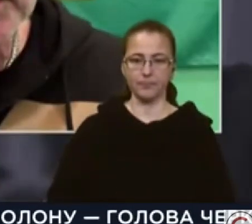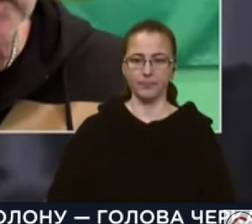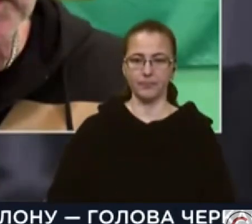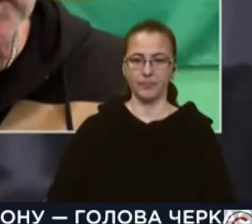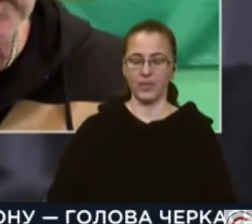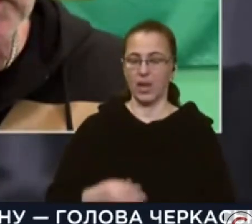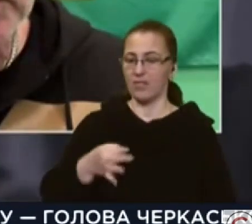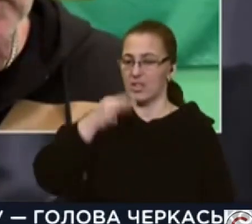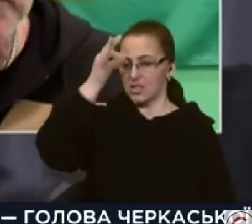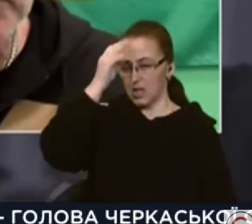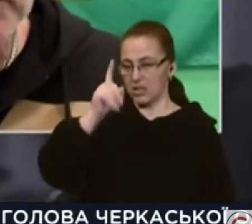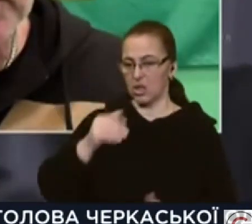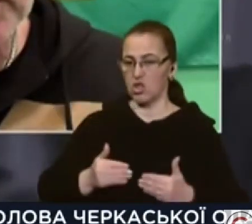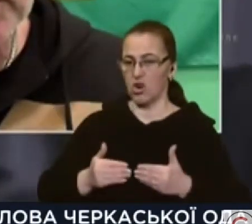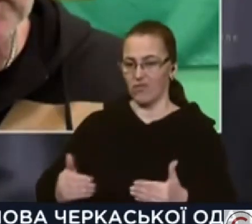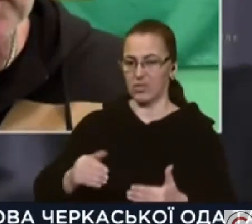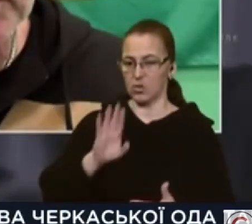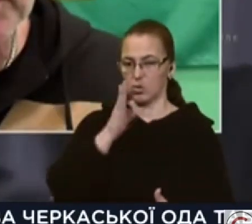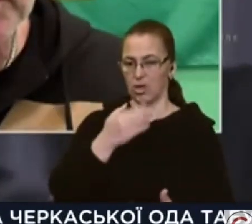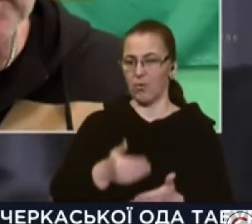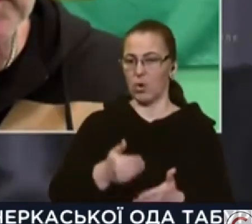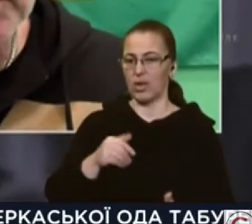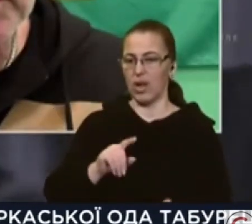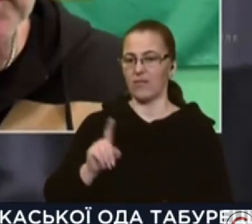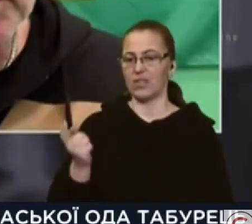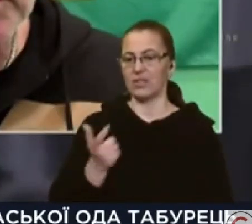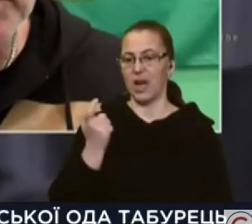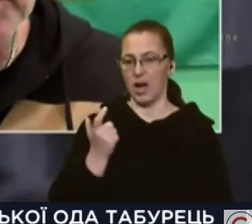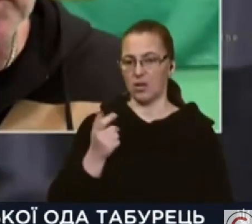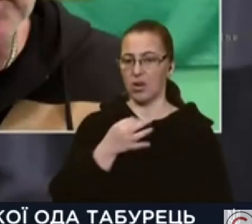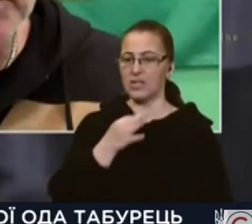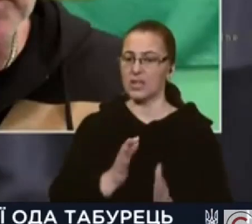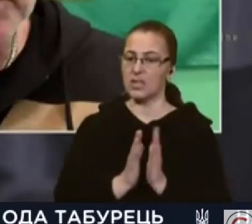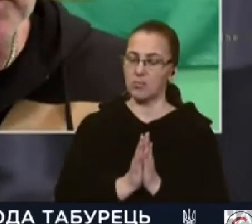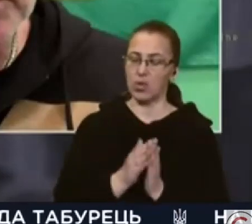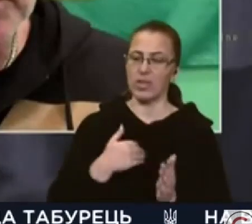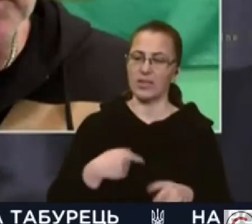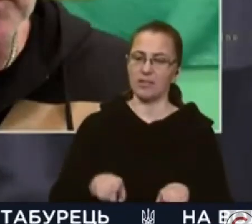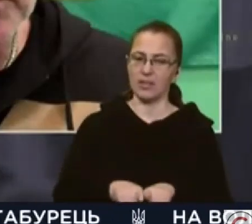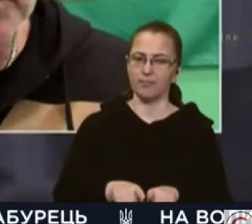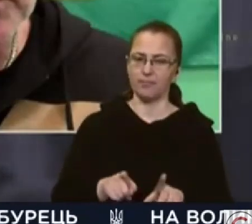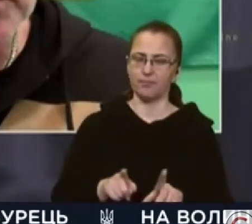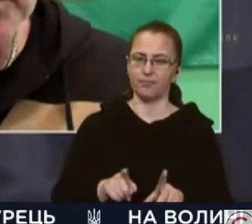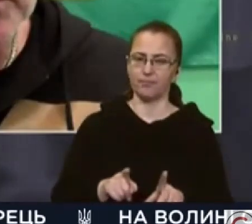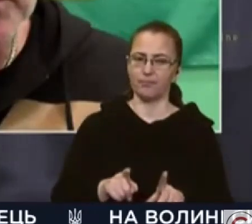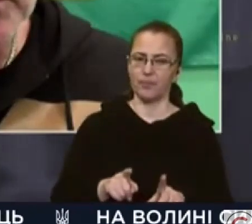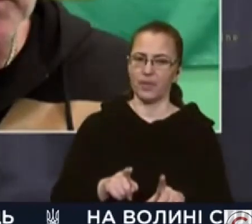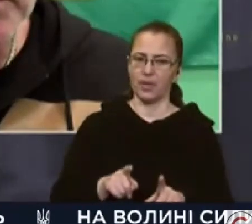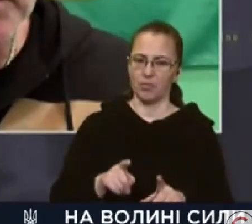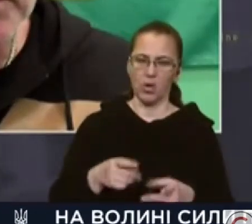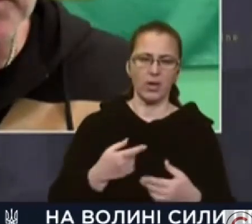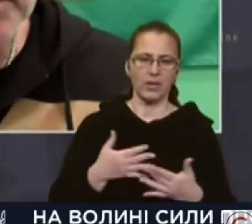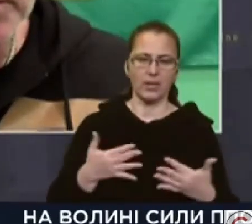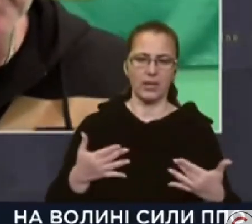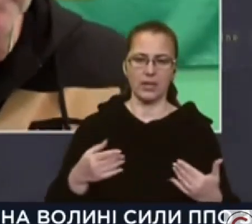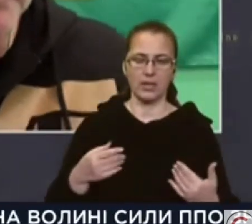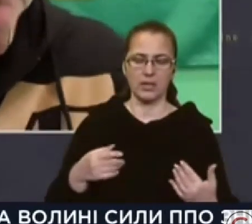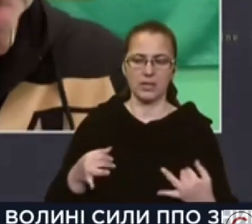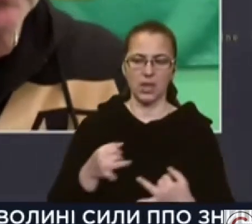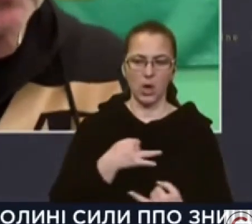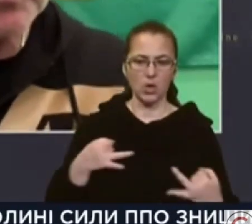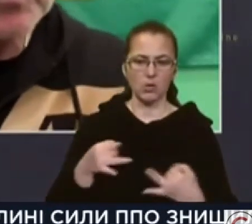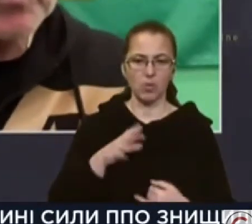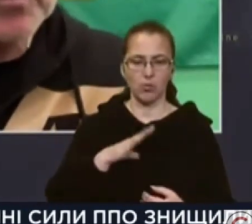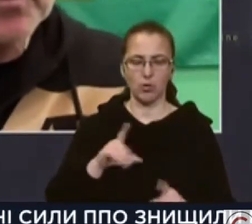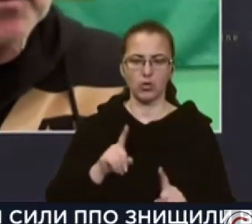про те, що відсунули ворога від Харкова, а скажіть, будь ласка, я так розумію, тому що точилися розмови про те, що